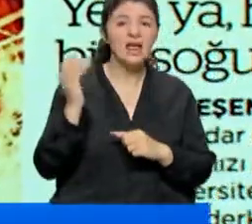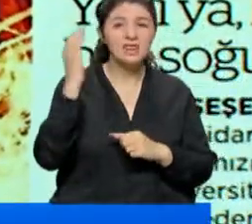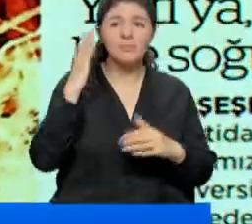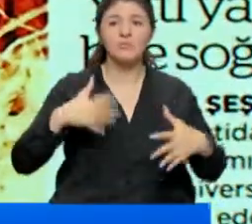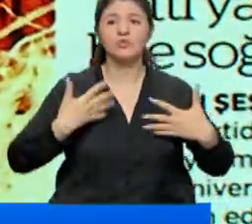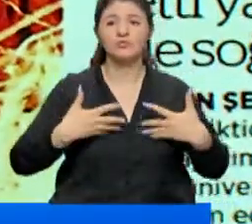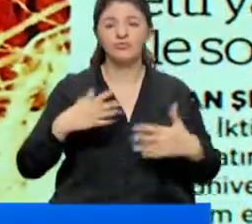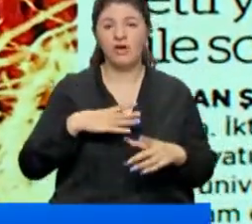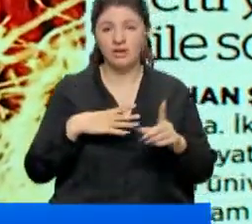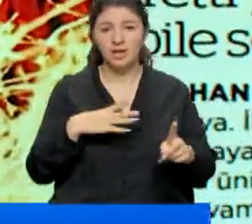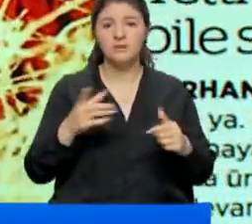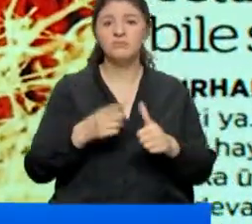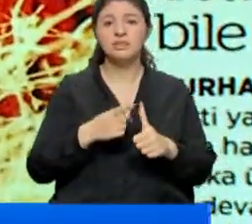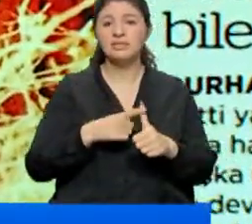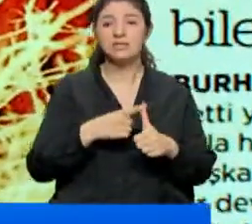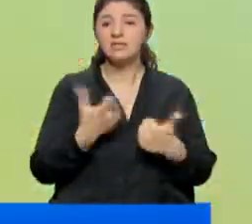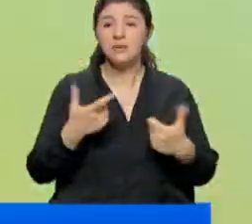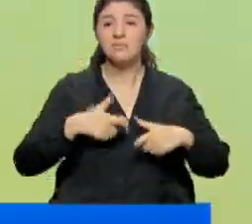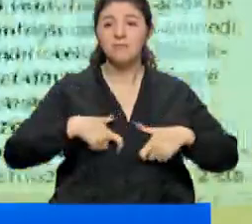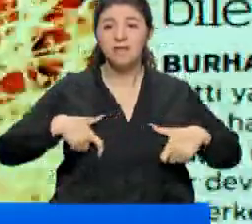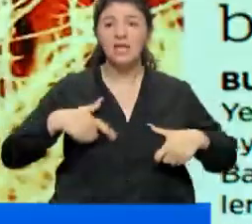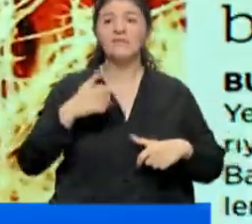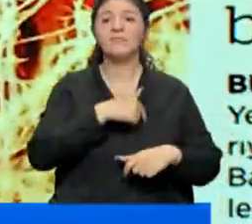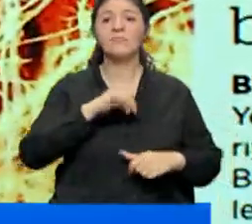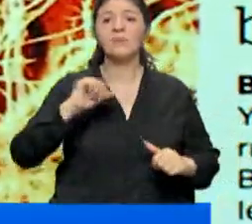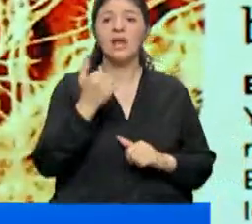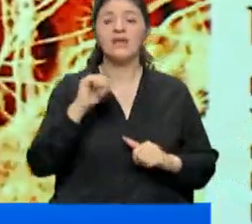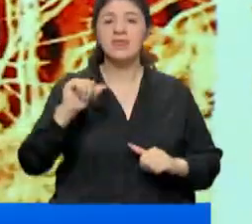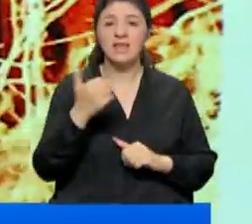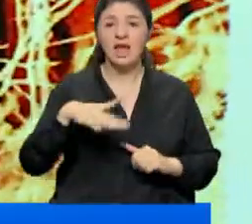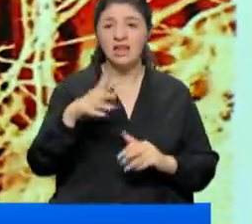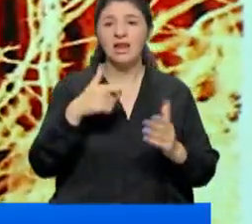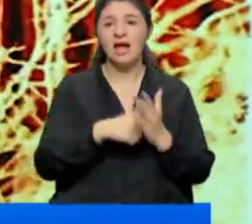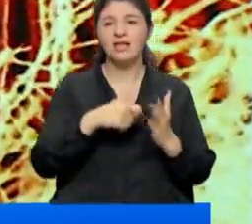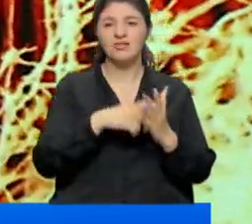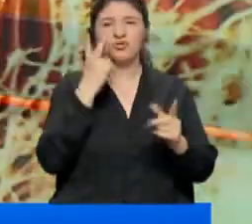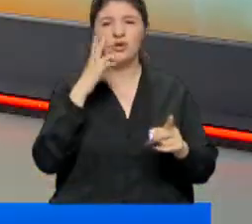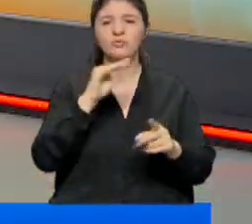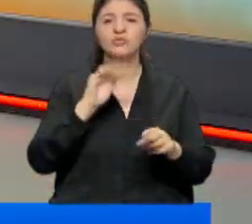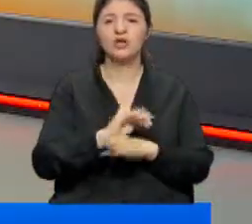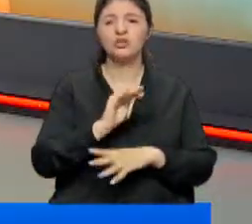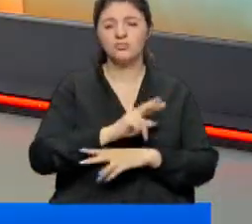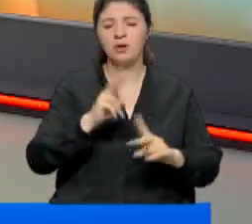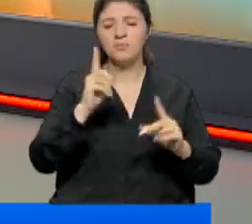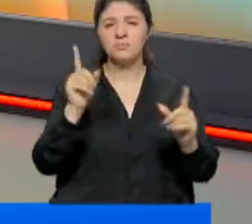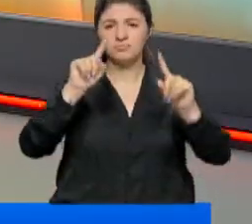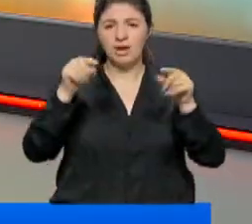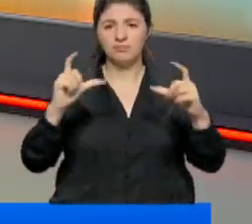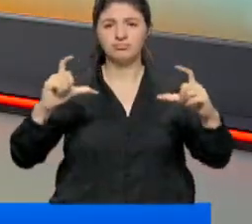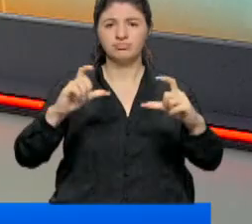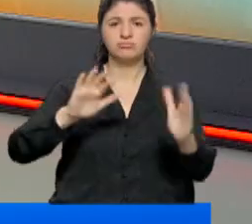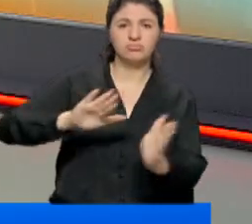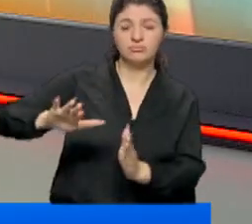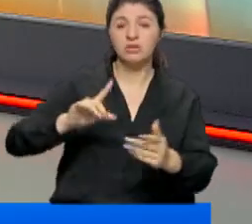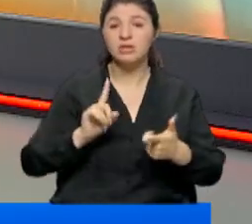iki temel motivasyonu var Birincisi milli ve manevi değerler adı altında tüm Yaşam tarzını bir parantez içine